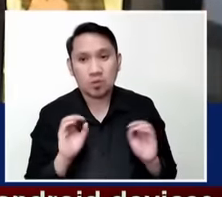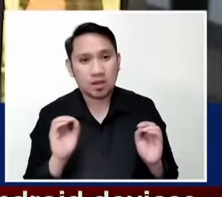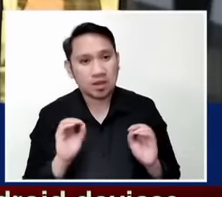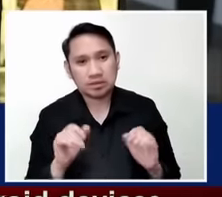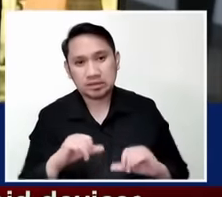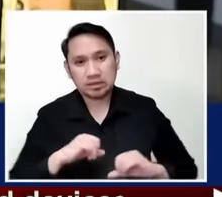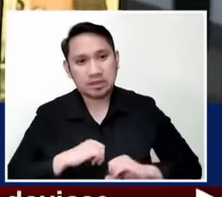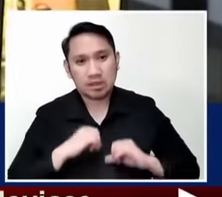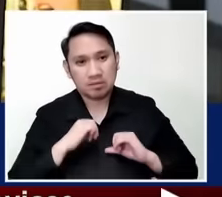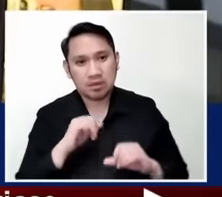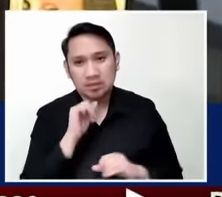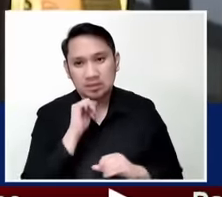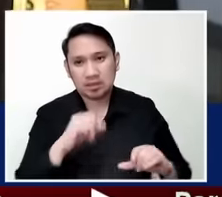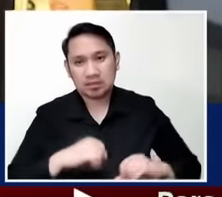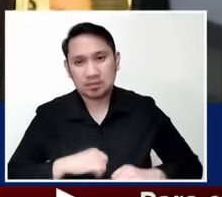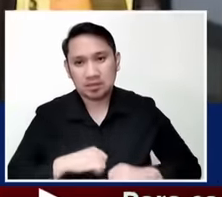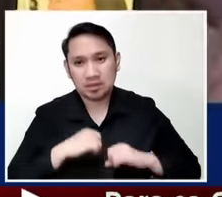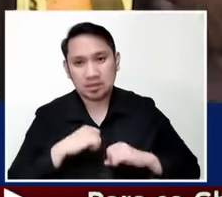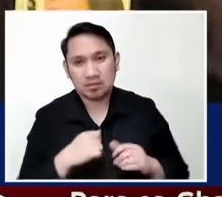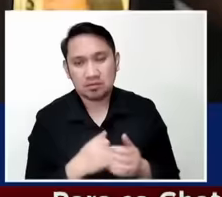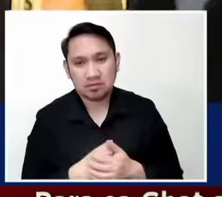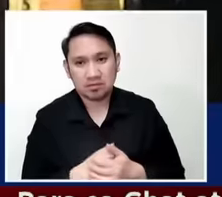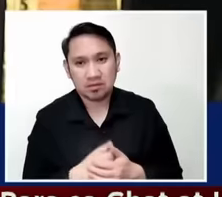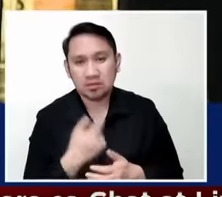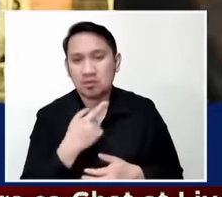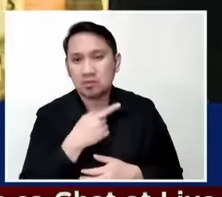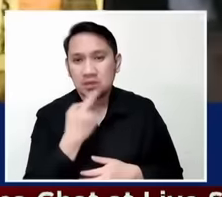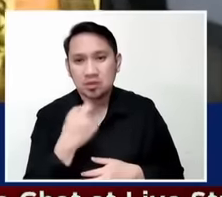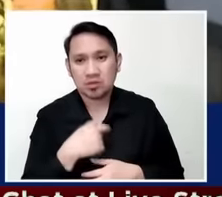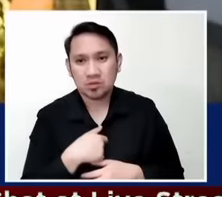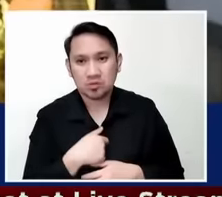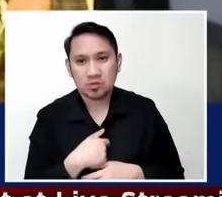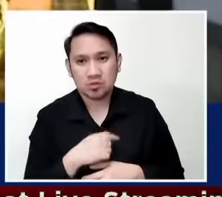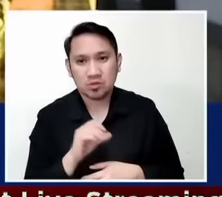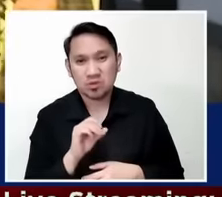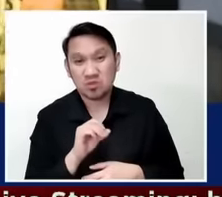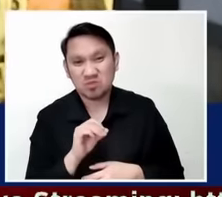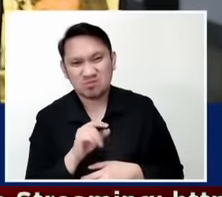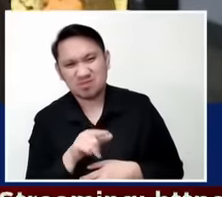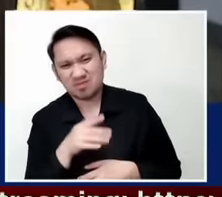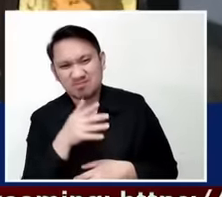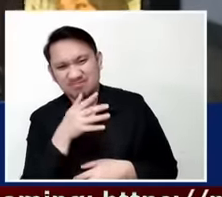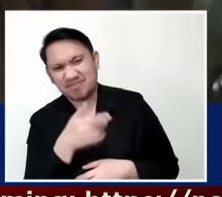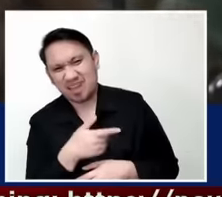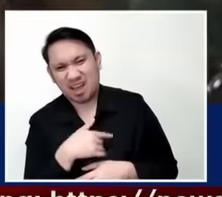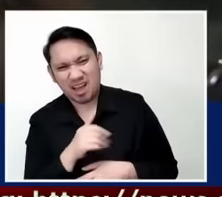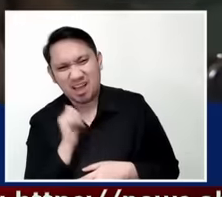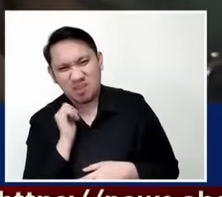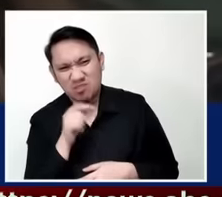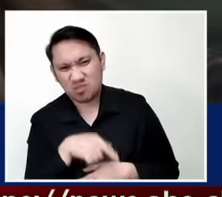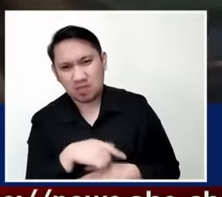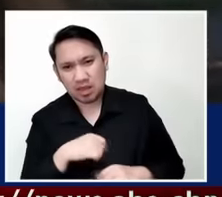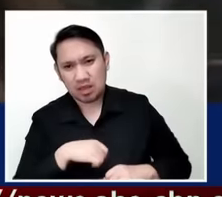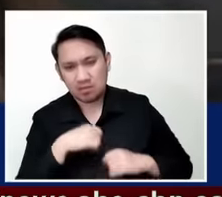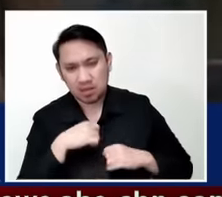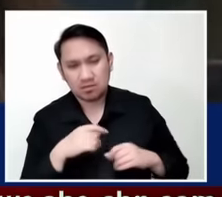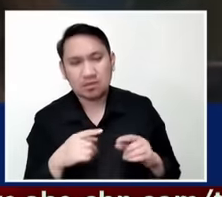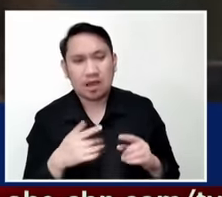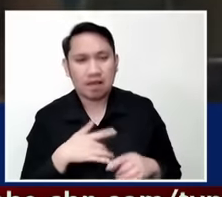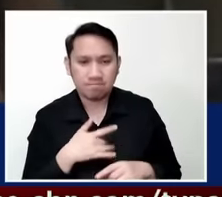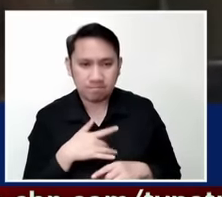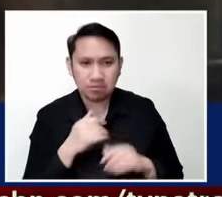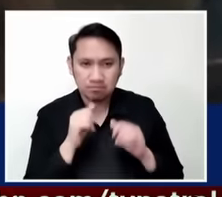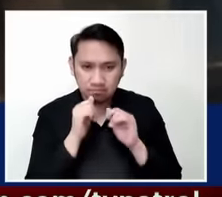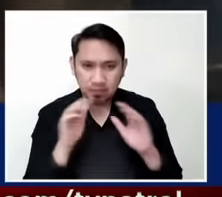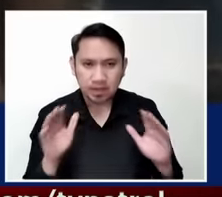kayabang-yabang. Tsaka, kasi ang number one na nagta-turn off sa akin yung mayabang. Ayoko ng ganun. I'm super blessed and I'm